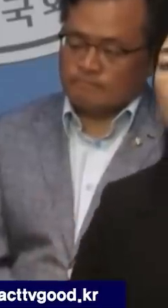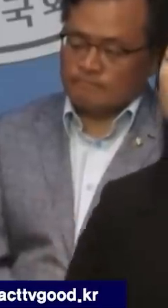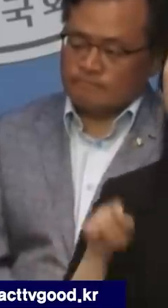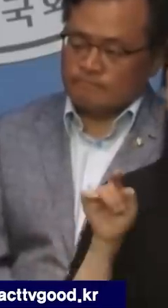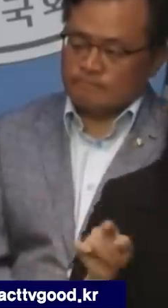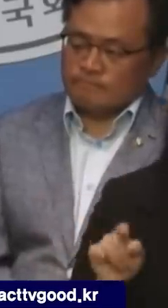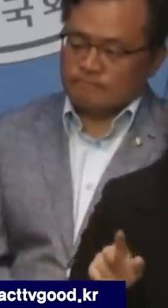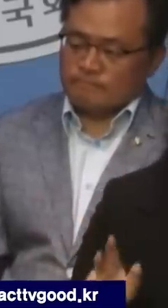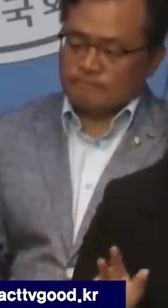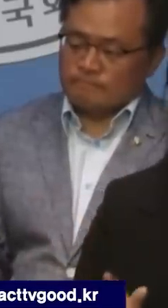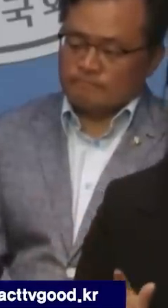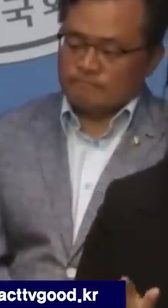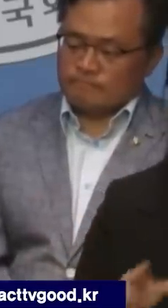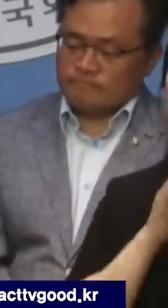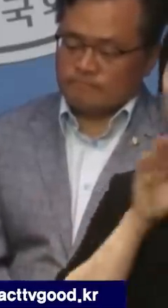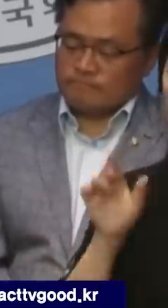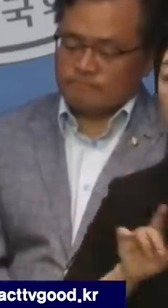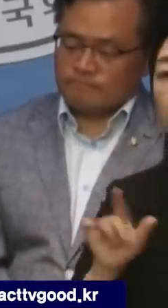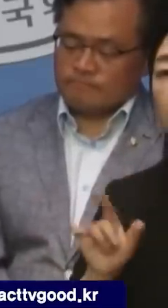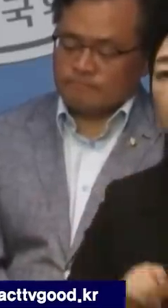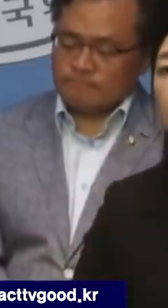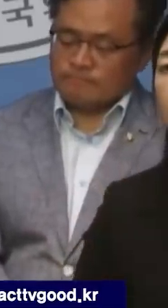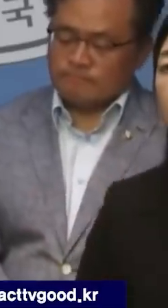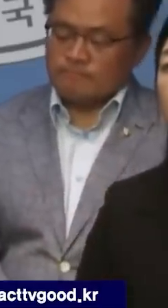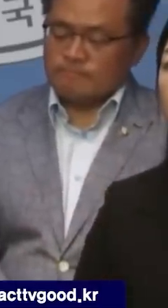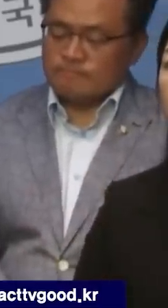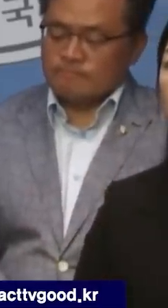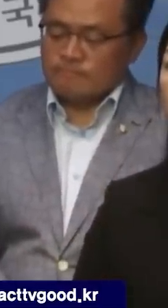이것이 현실입니다.